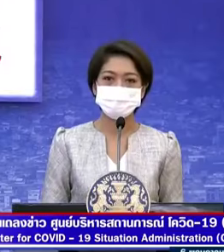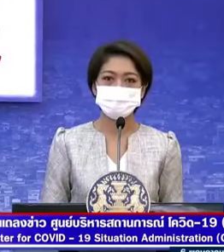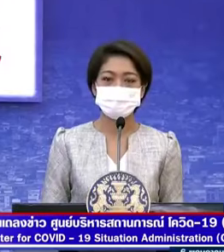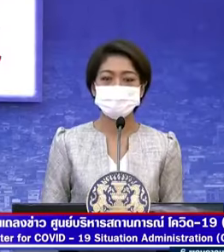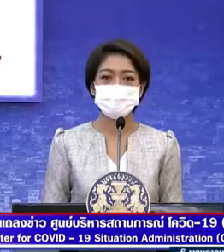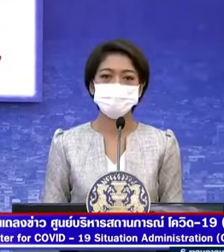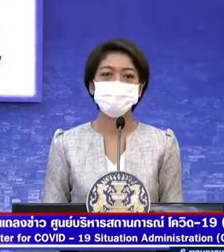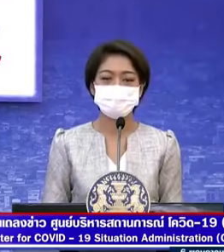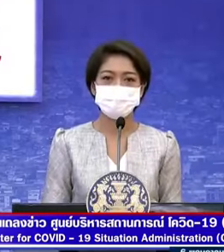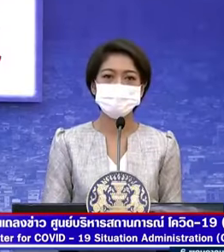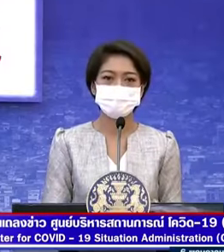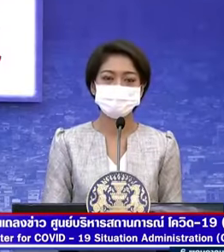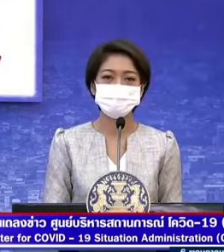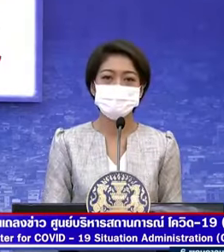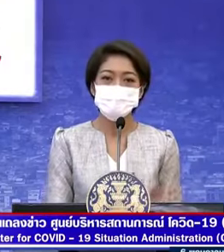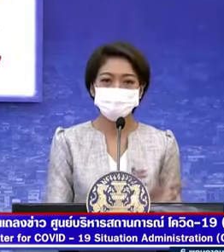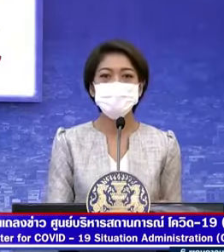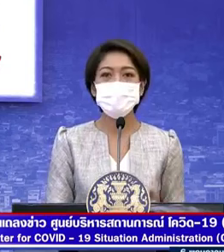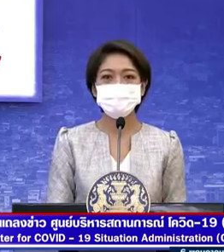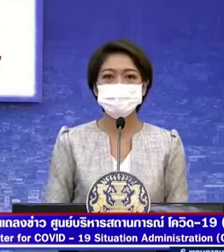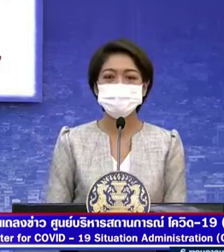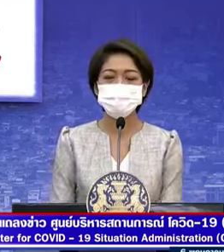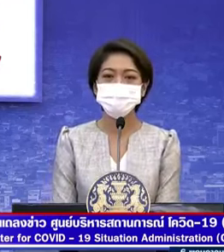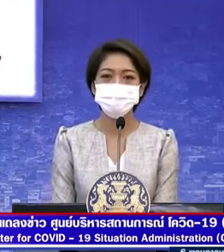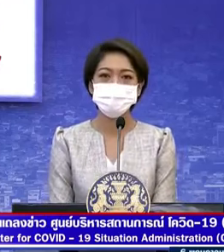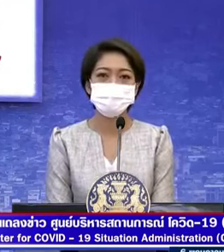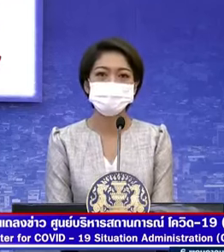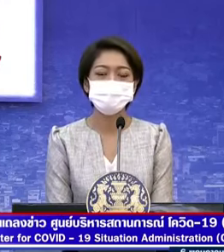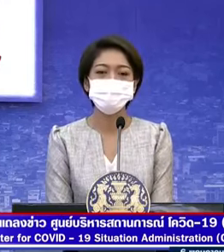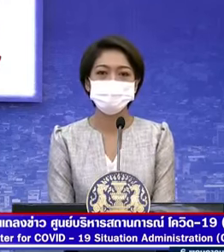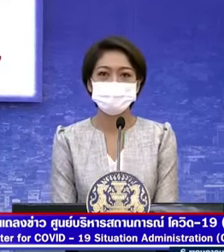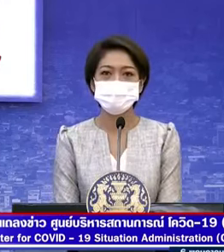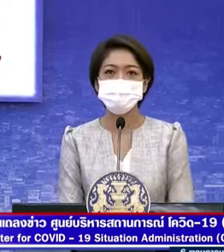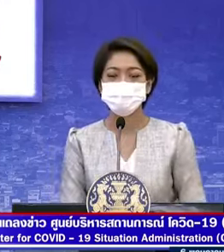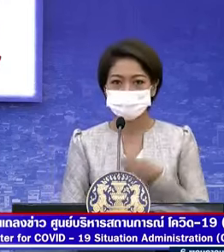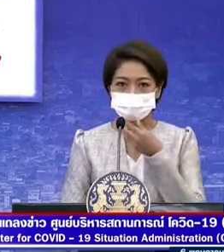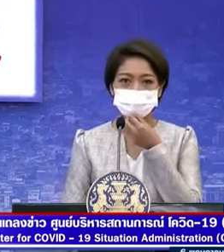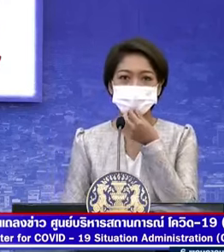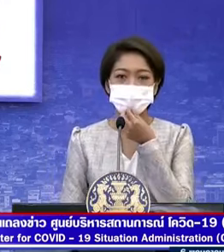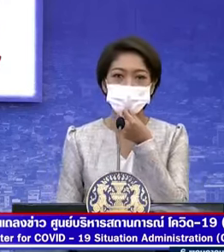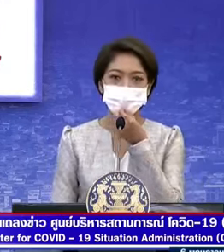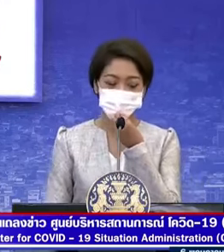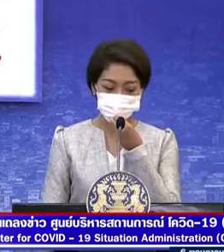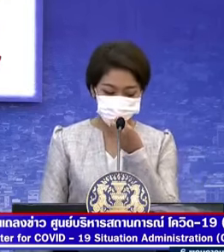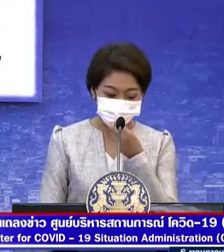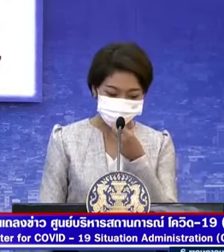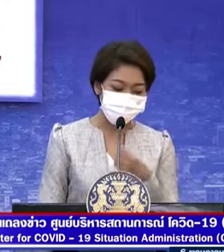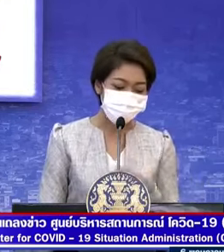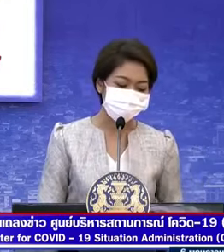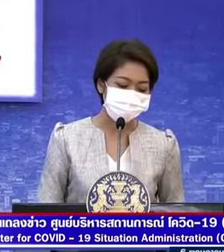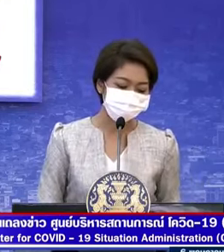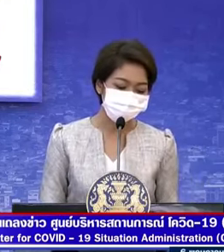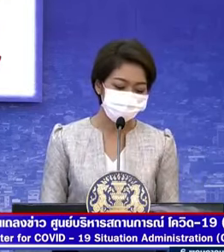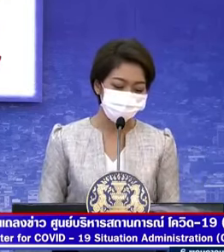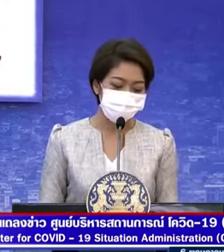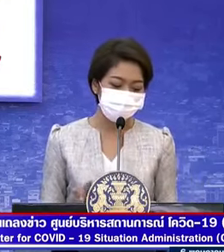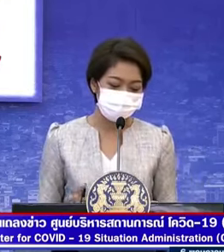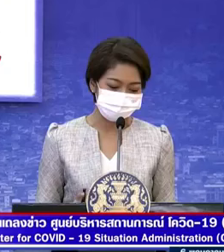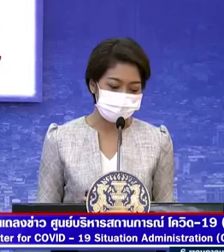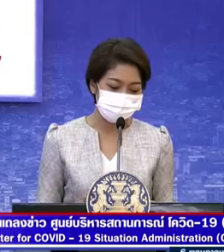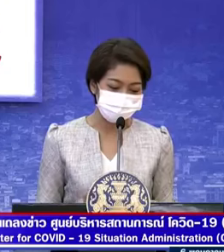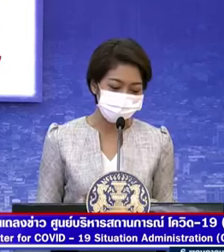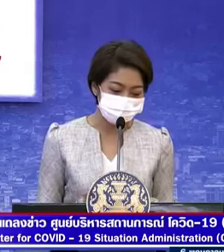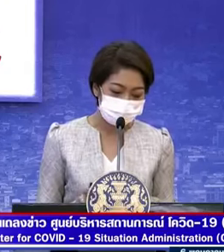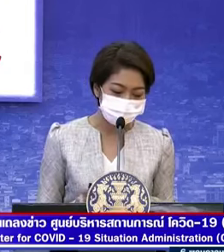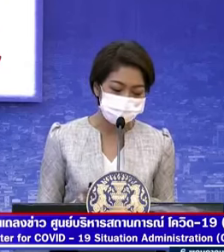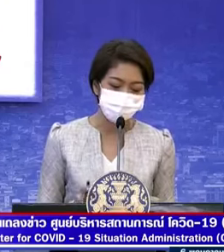ทบจากสถานการณ์โควิดที่เกิดขึ้นเมื่อวานนี้ค่ะที่ประชุมคณะรัฐมนตรีได้มีมติเห็นชอบในหลักการนะคะเรื่องของแพ็กเก